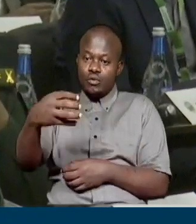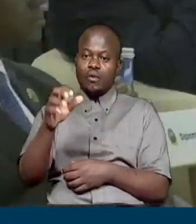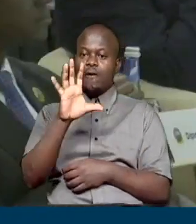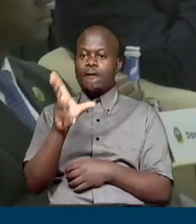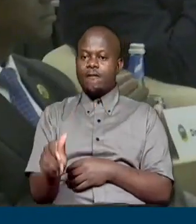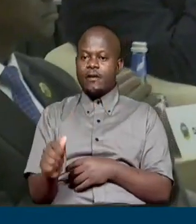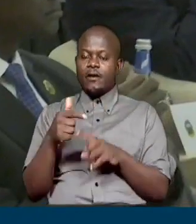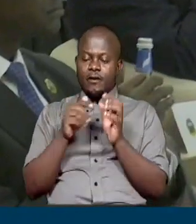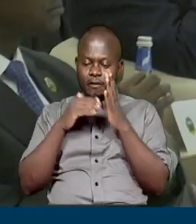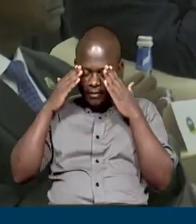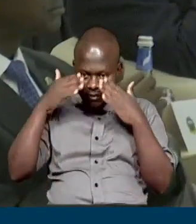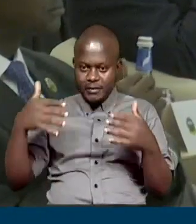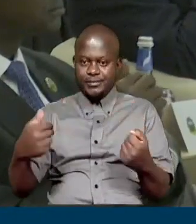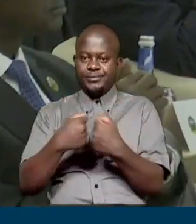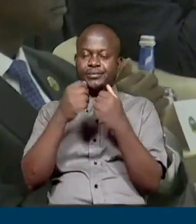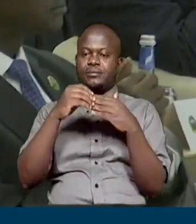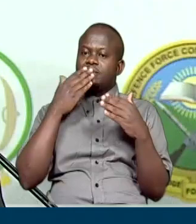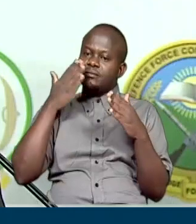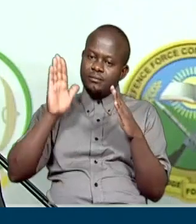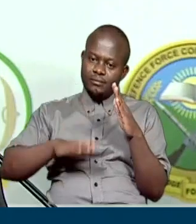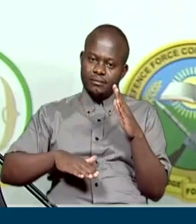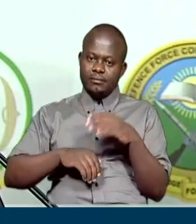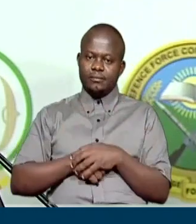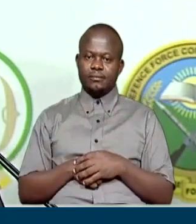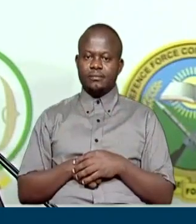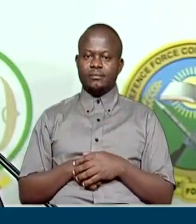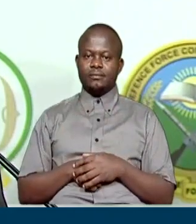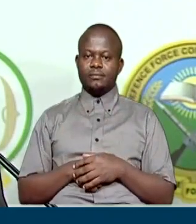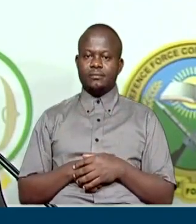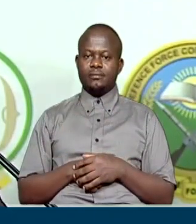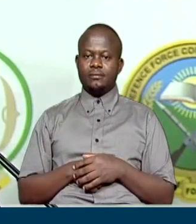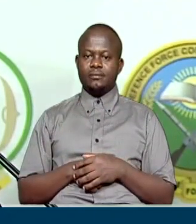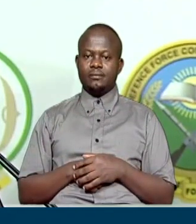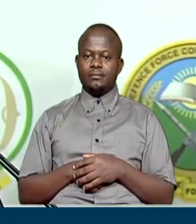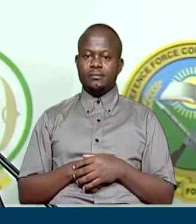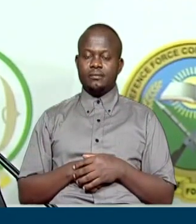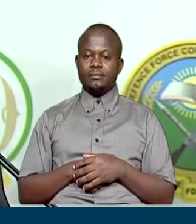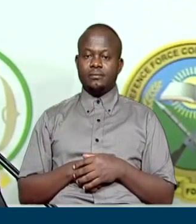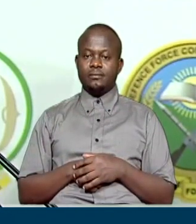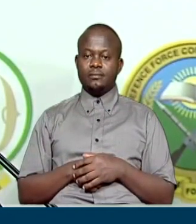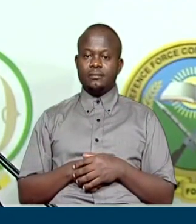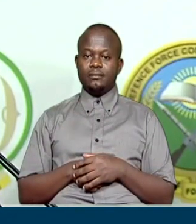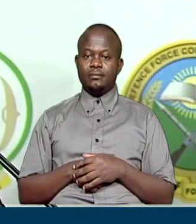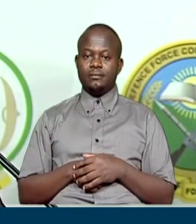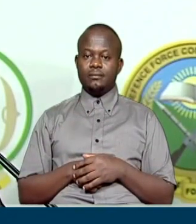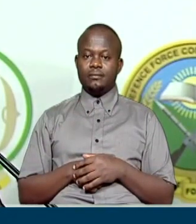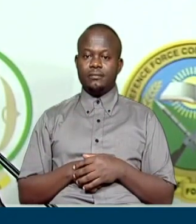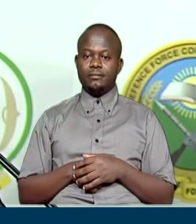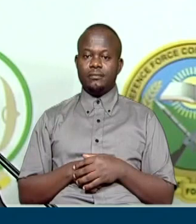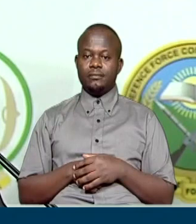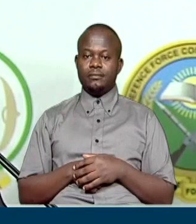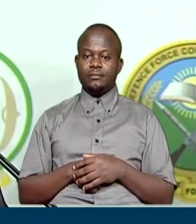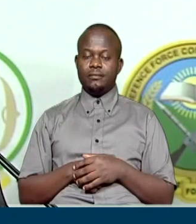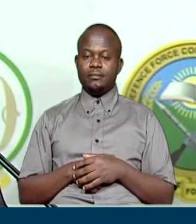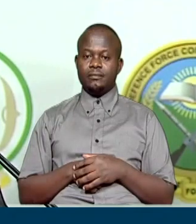mugabane, anagaruka ku ngaruka z'imiyoborere mibi. People have to have a voice, but let me say the Shona proverb that you didn't want to hear.